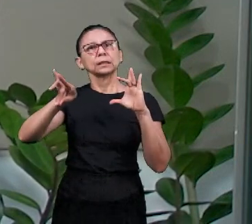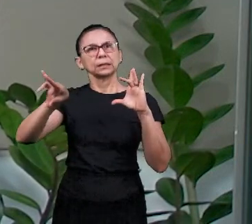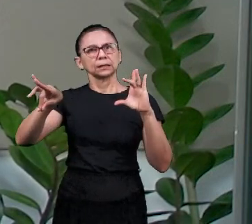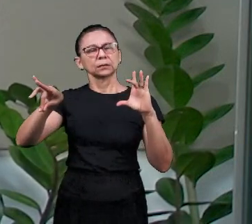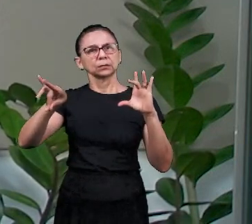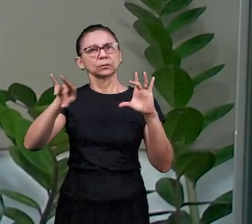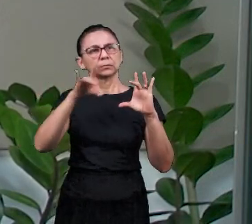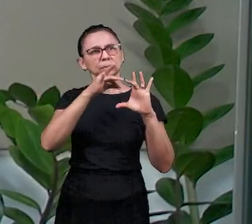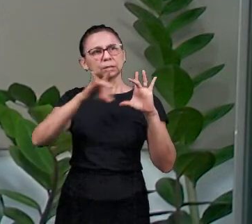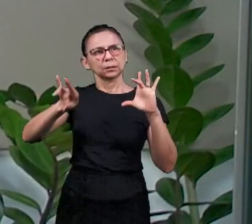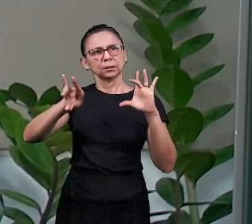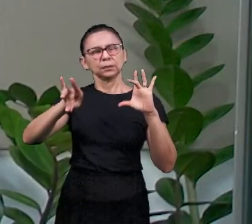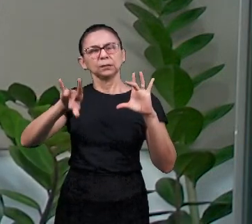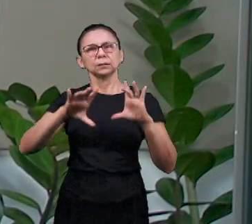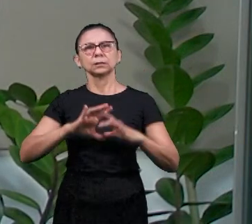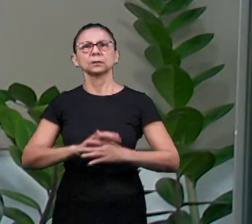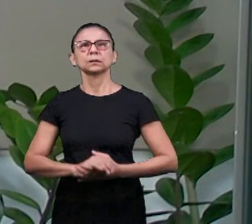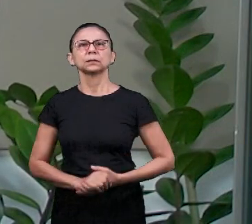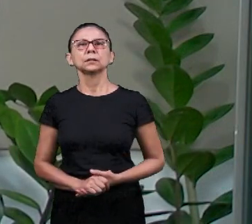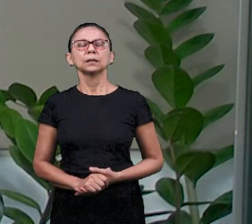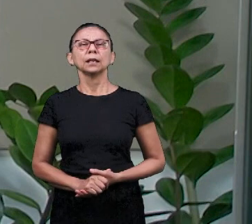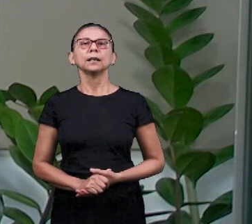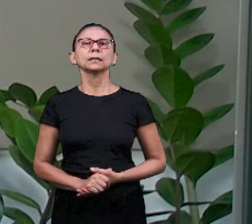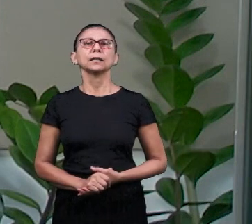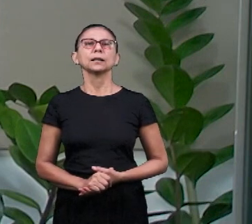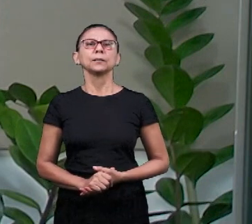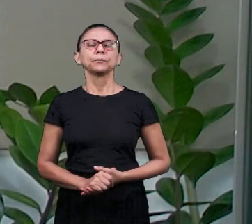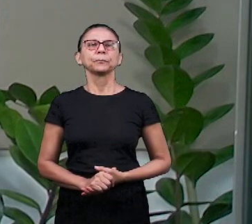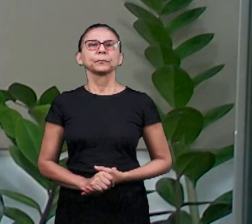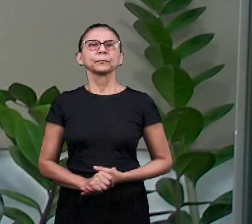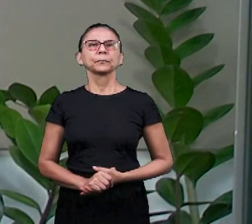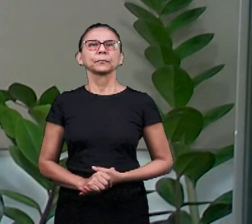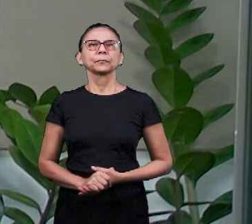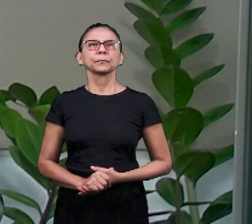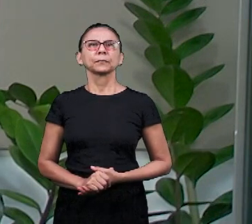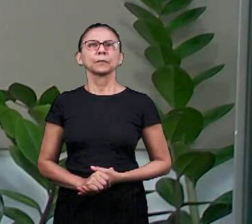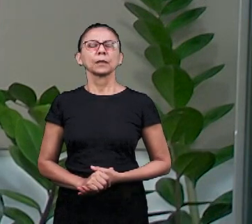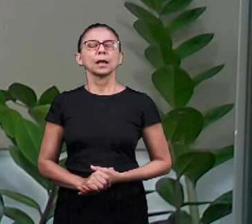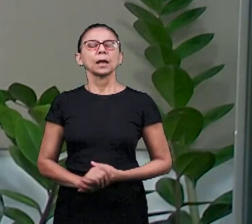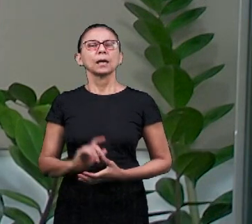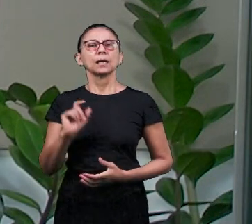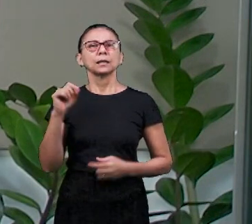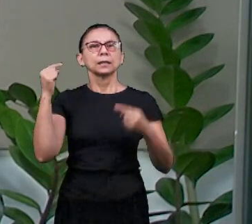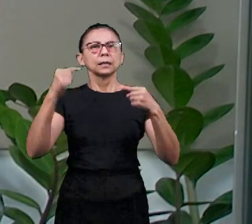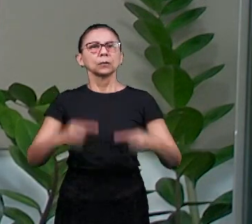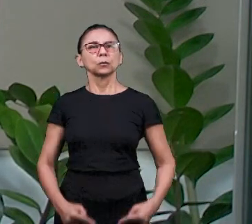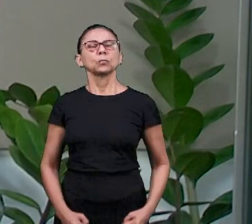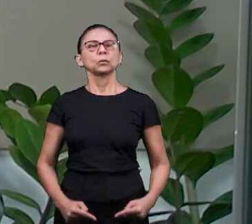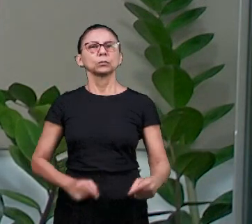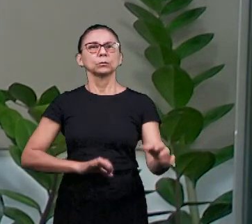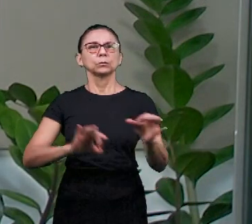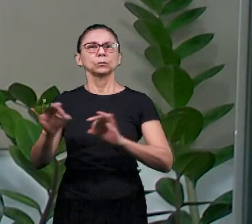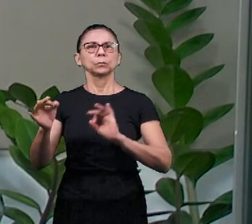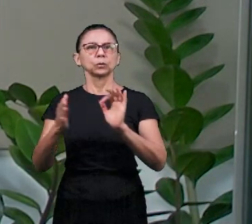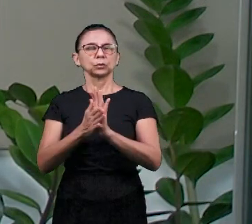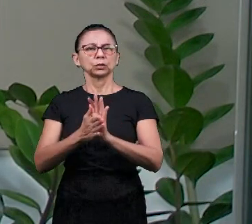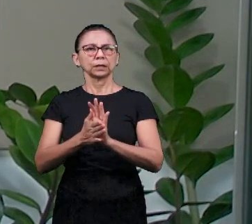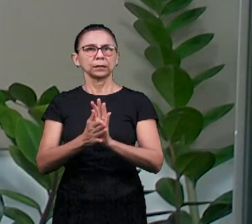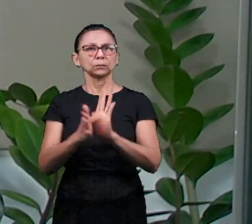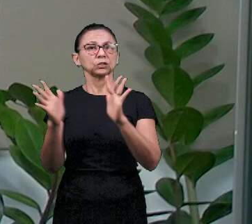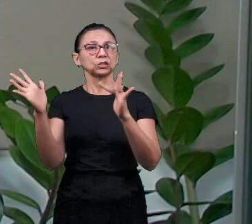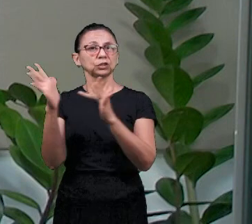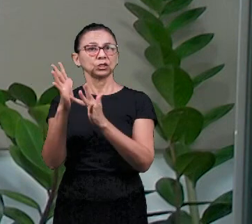fonction d'essayer d'inhiber le Messie, le projet de Messie. Quel est le projet de Jésus? C'est le